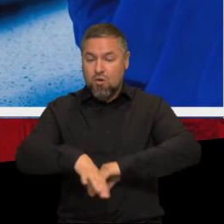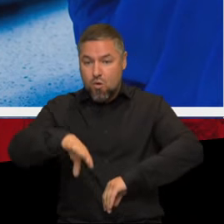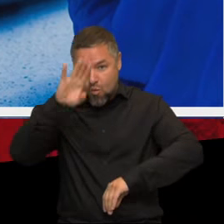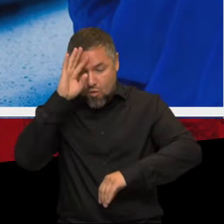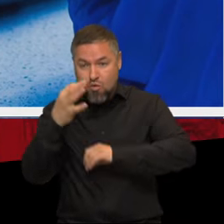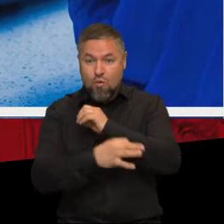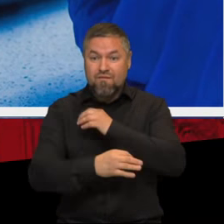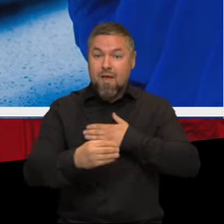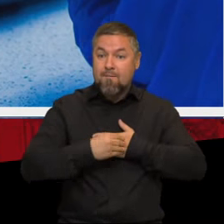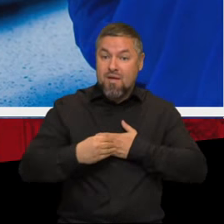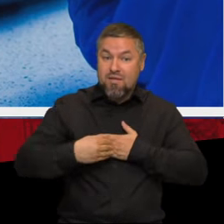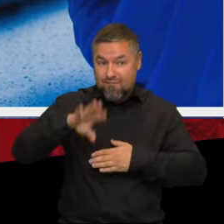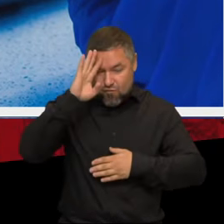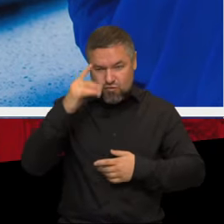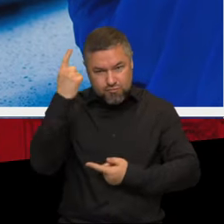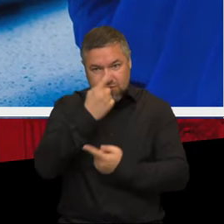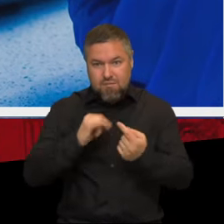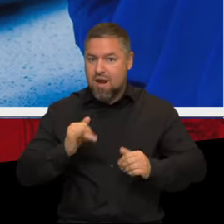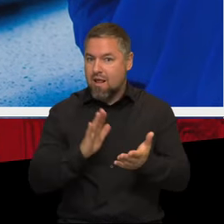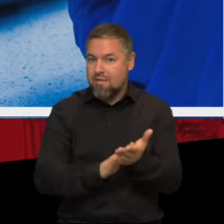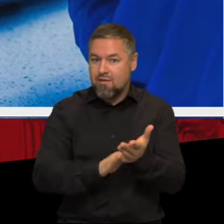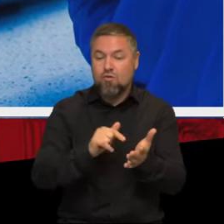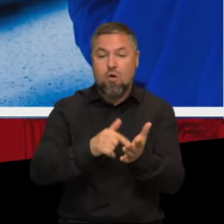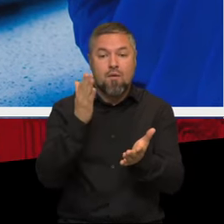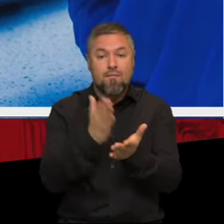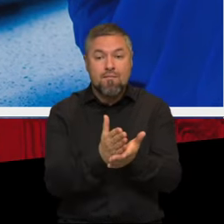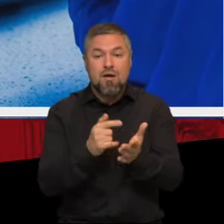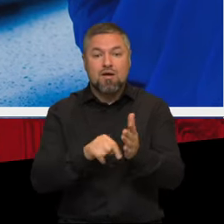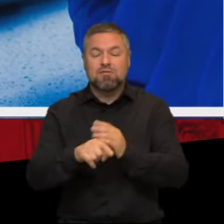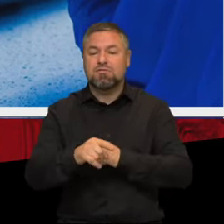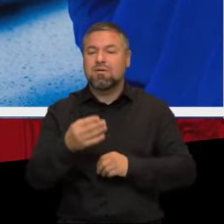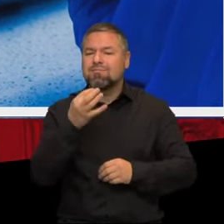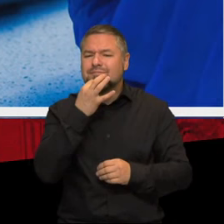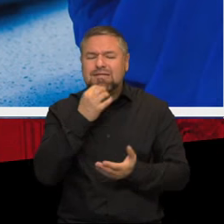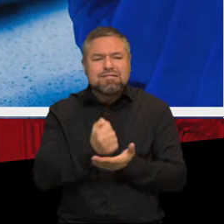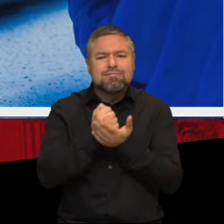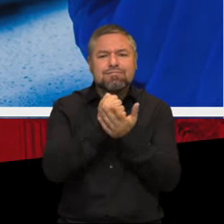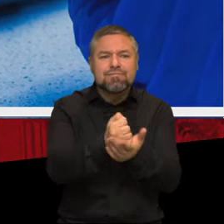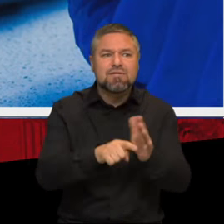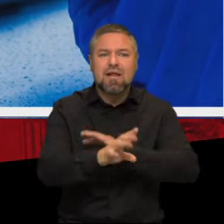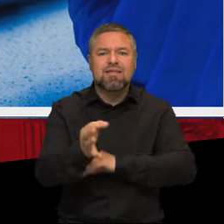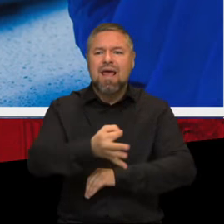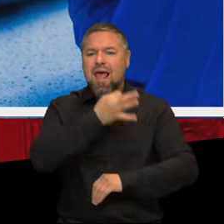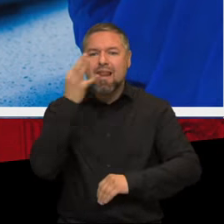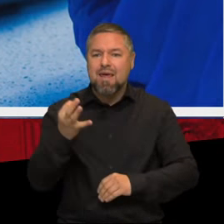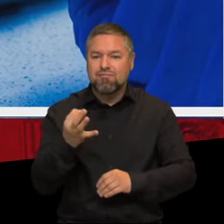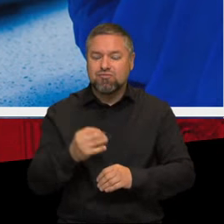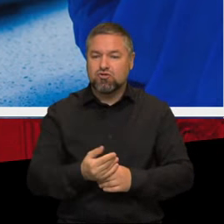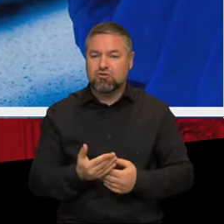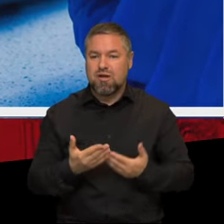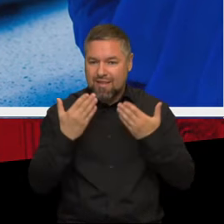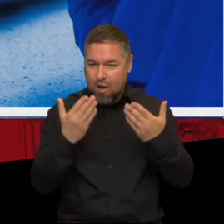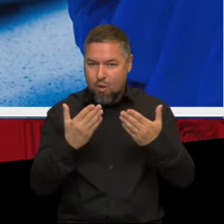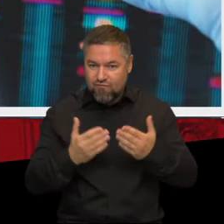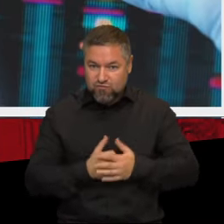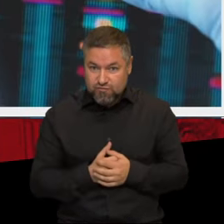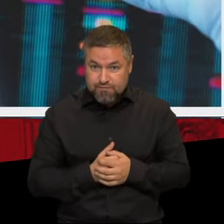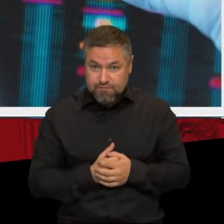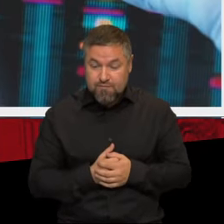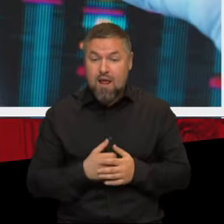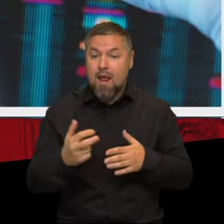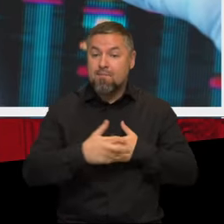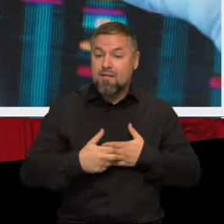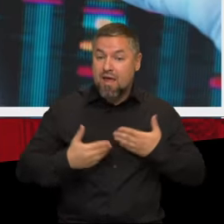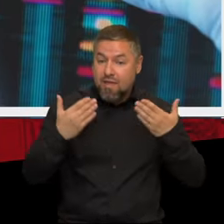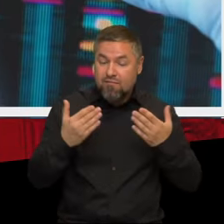Łódzkiej Uniwersytetu Medycznego w Łodzi. Będzie to rodzaj mini grantu dla najlepszych naukowców. badaniach